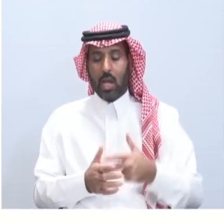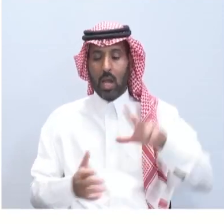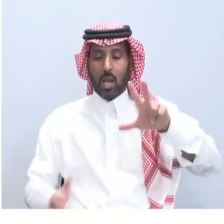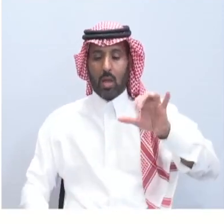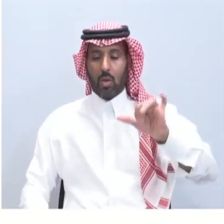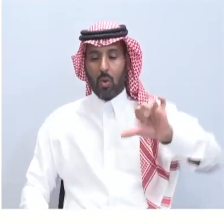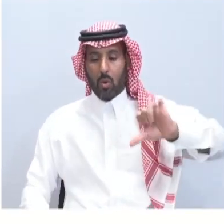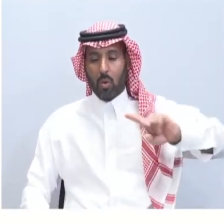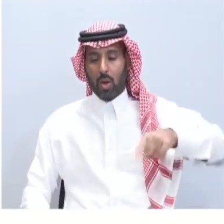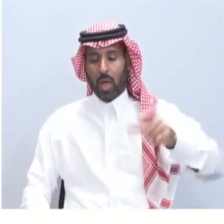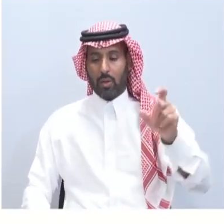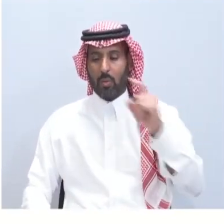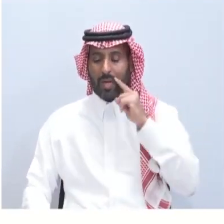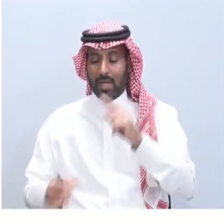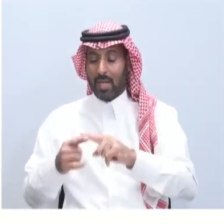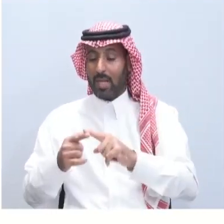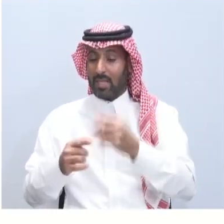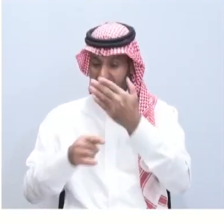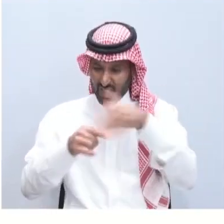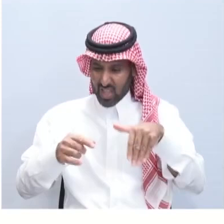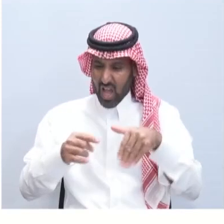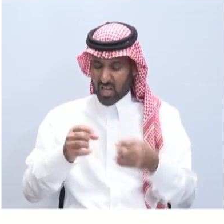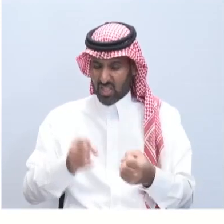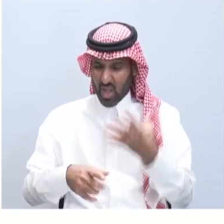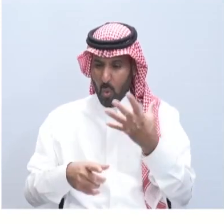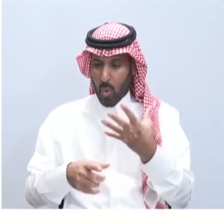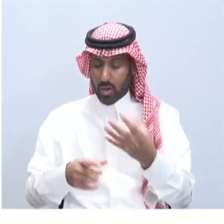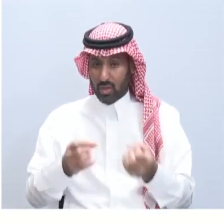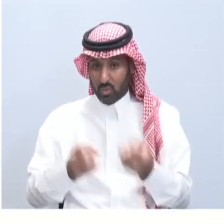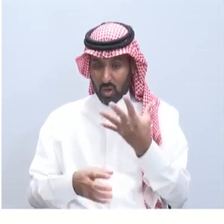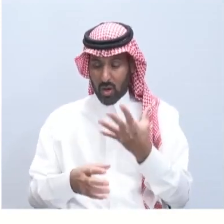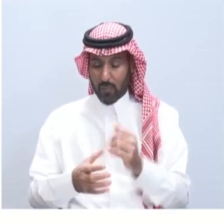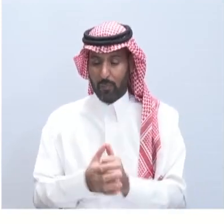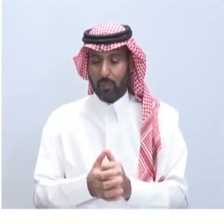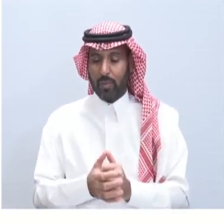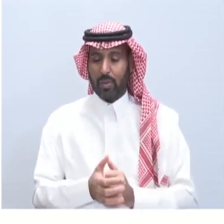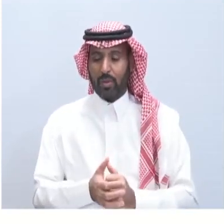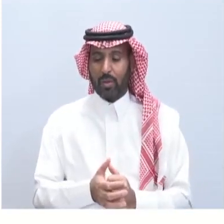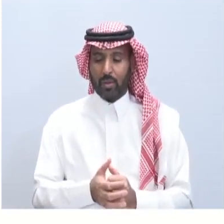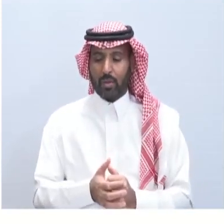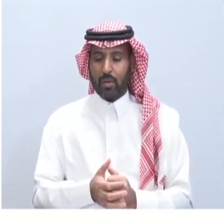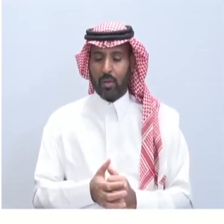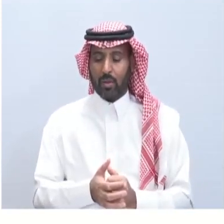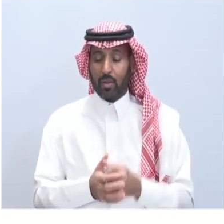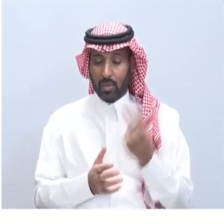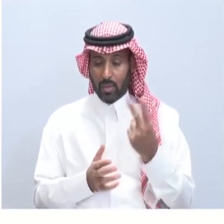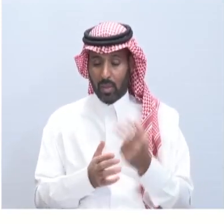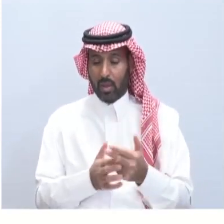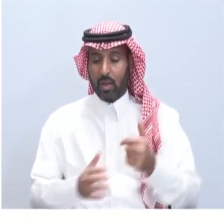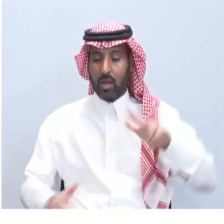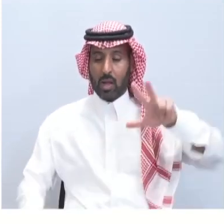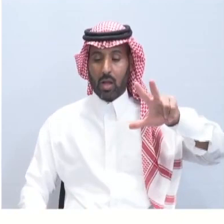اليورانيوم الانشطار النووي الاندماج النووي ام الراديوم